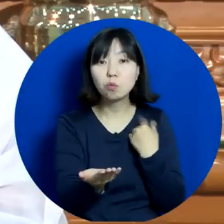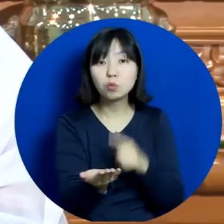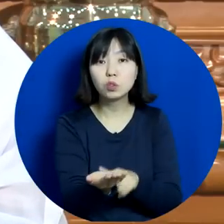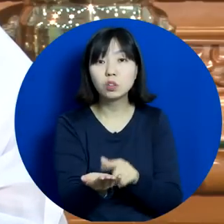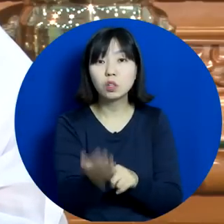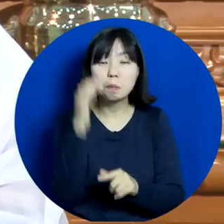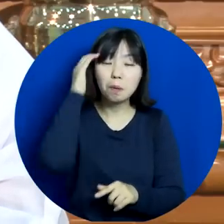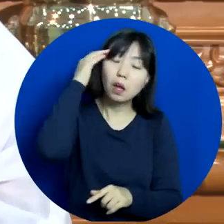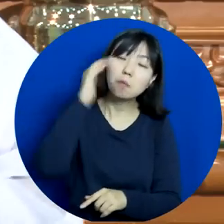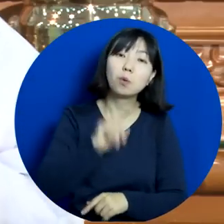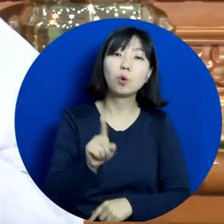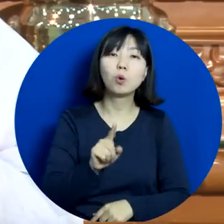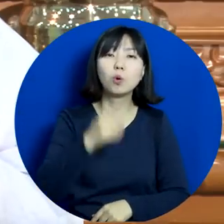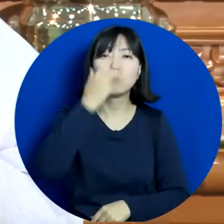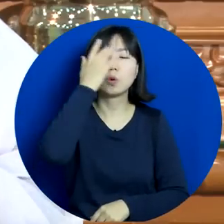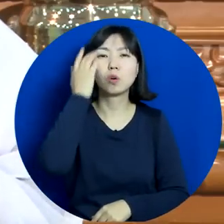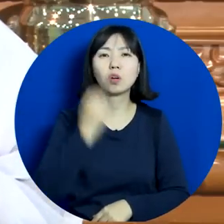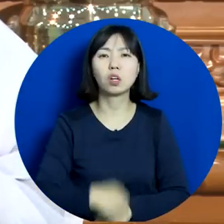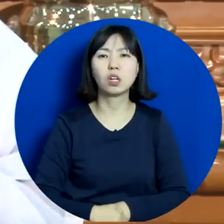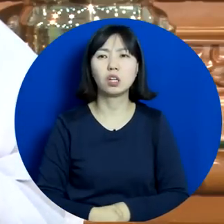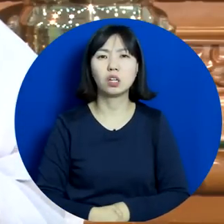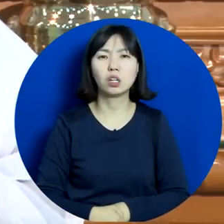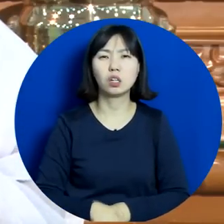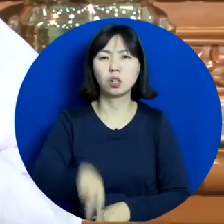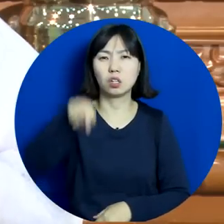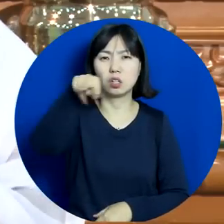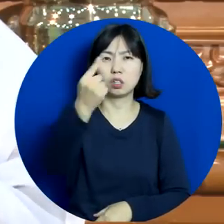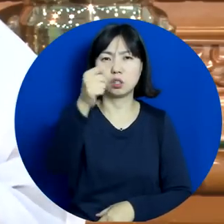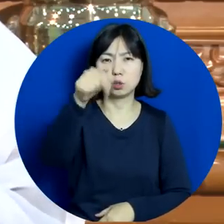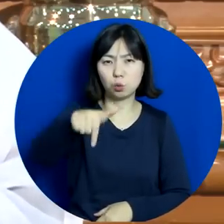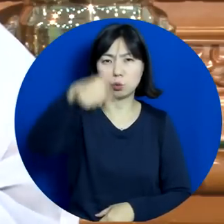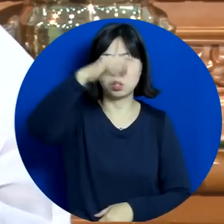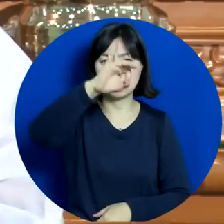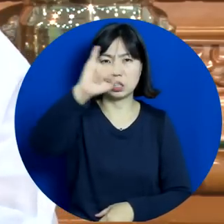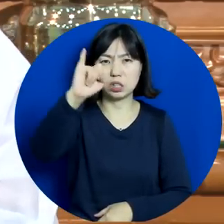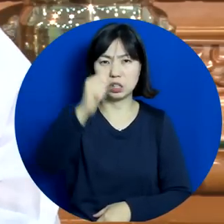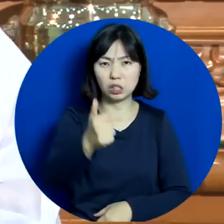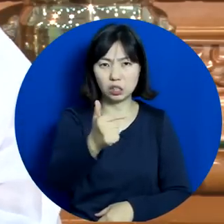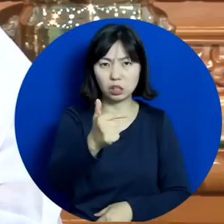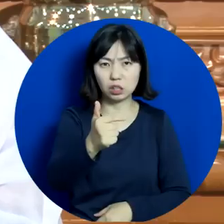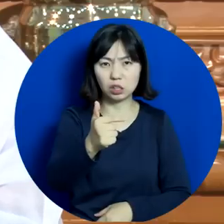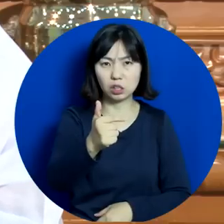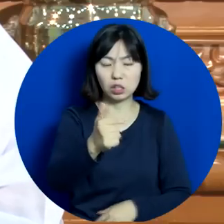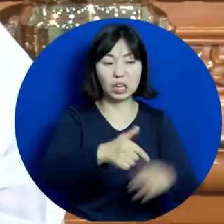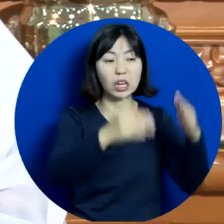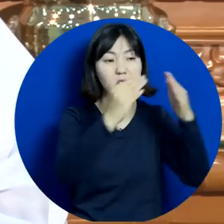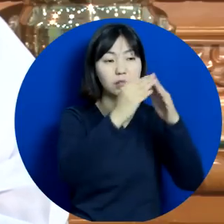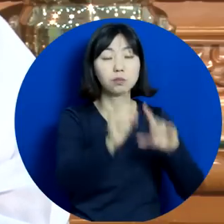있느냐. 여러분들은 또 속인이라고 하는, 재가자라고 하는 또 상이 있어요.